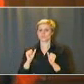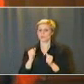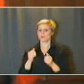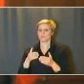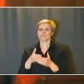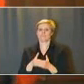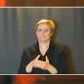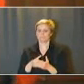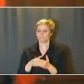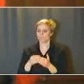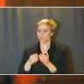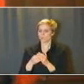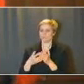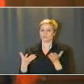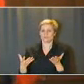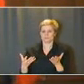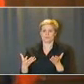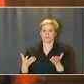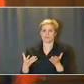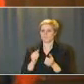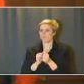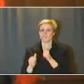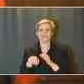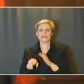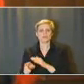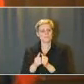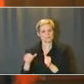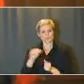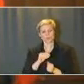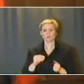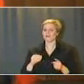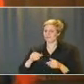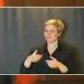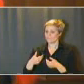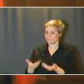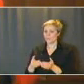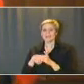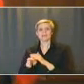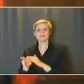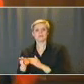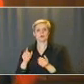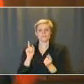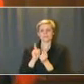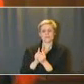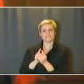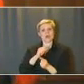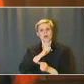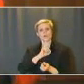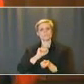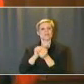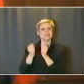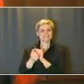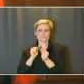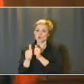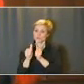får träffa politiska företrädare där för att det är någonting som ses som väldigt stort när det kommer